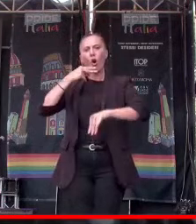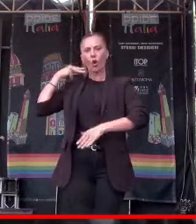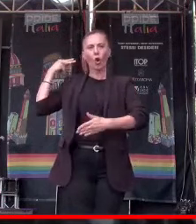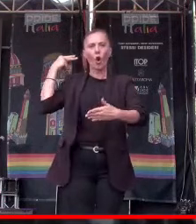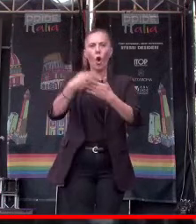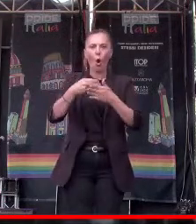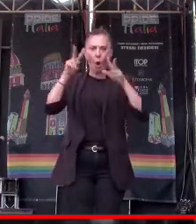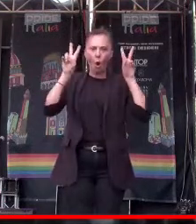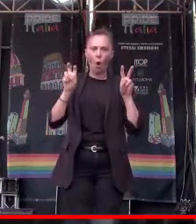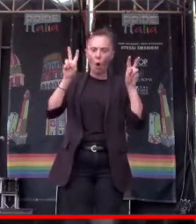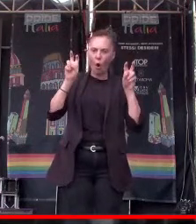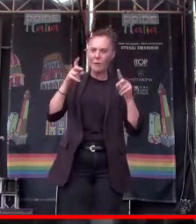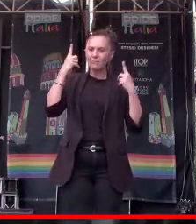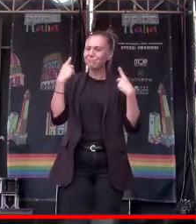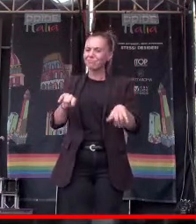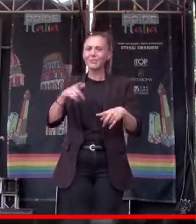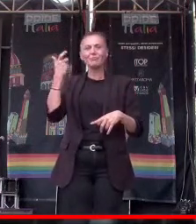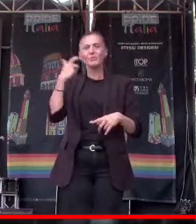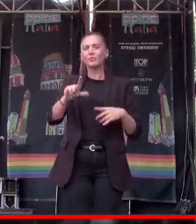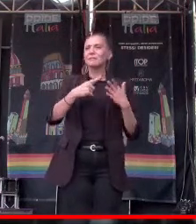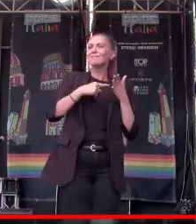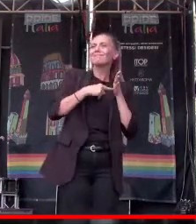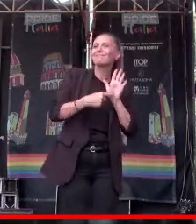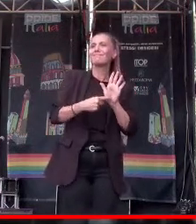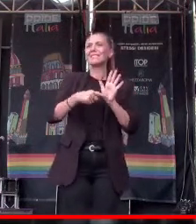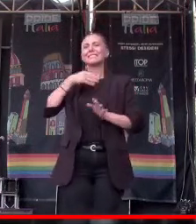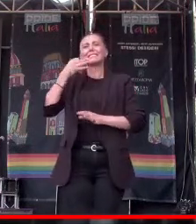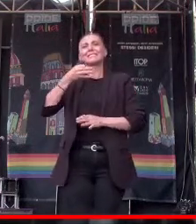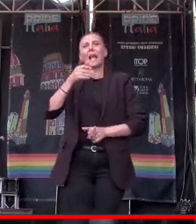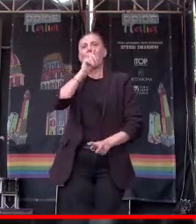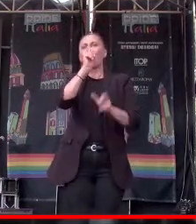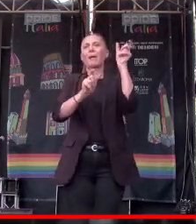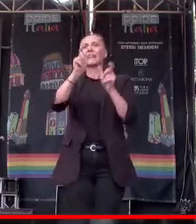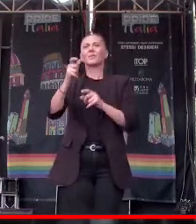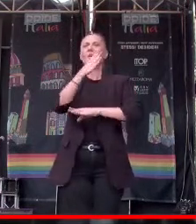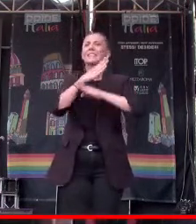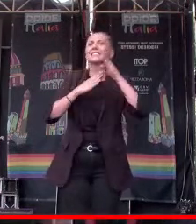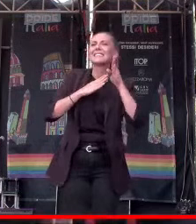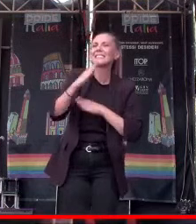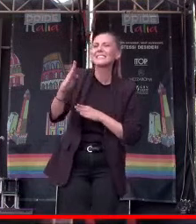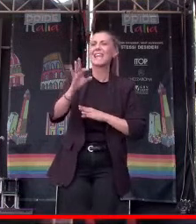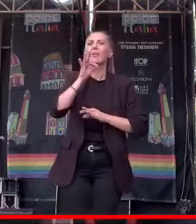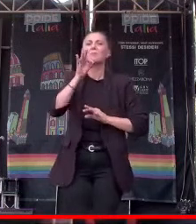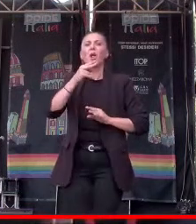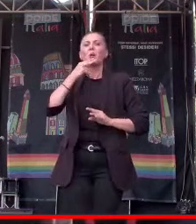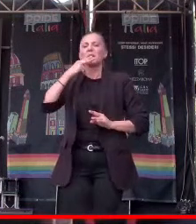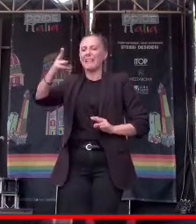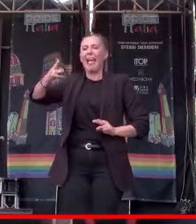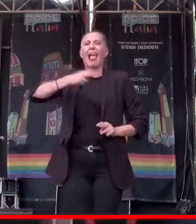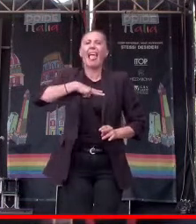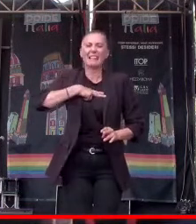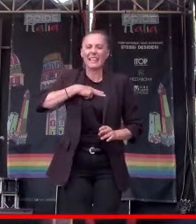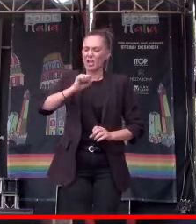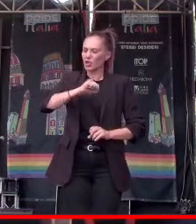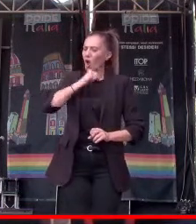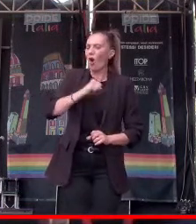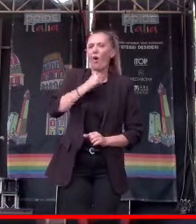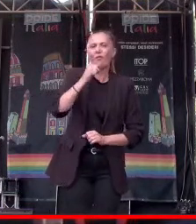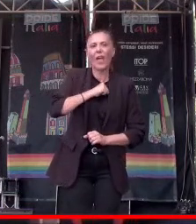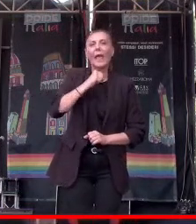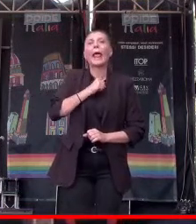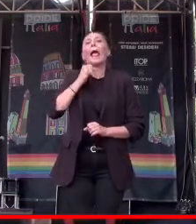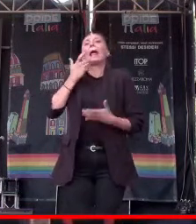la rappresentazione che comunque avevano le persone disabili, erano persone che portavano uno stigma, una sofferenza, e la società